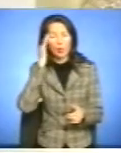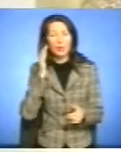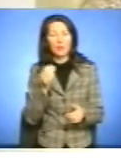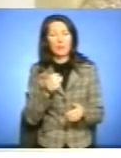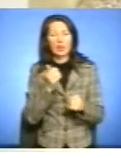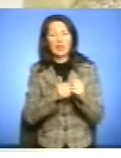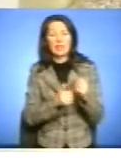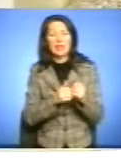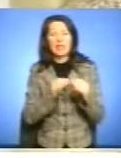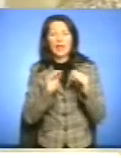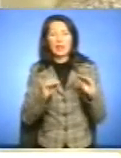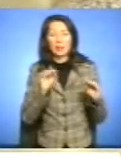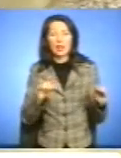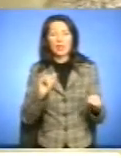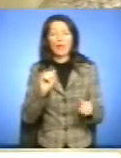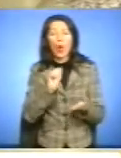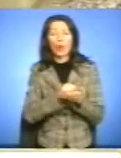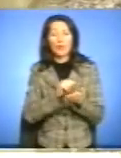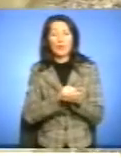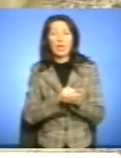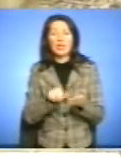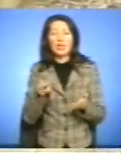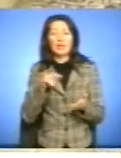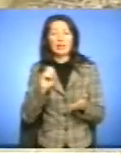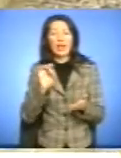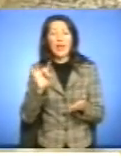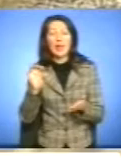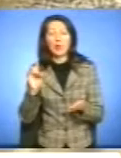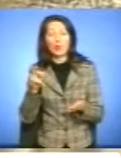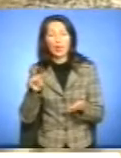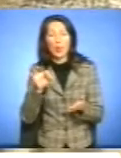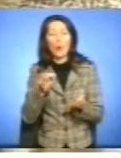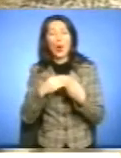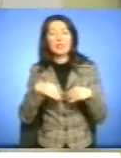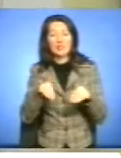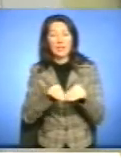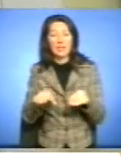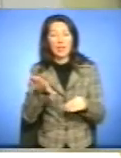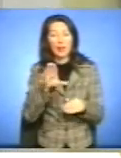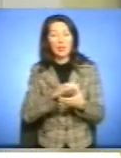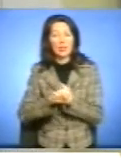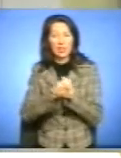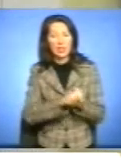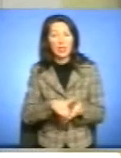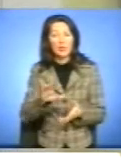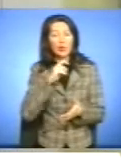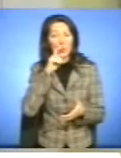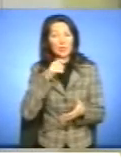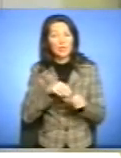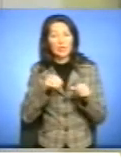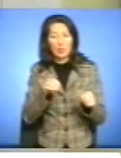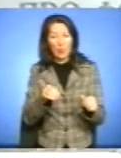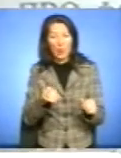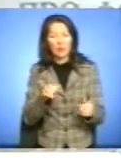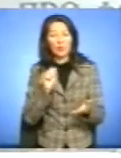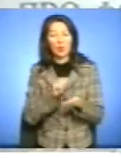універсал директорії про з'єднання всіх українських земель, спогади про День Злуки, опубліковані в журналах воєнного періоду та документи